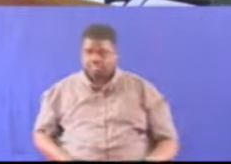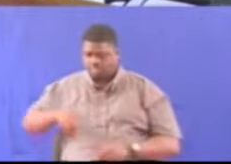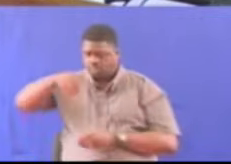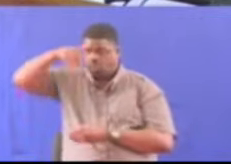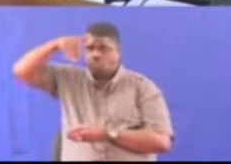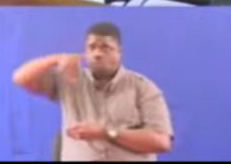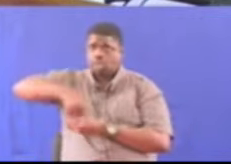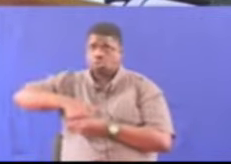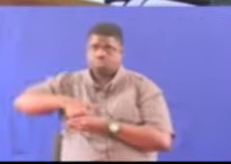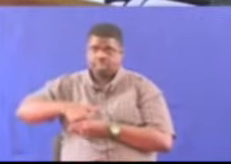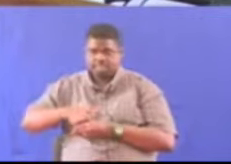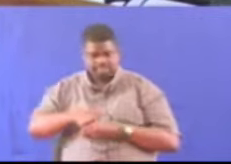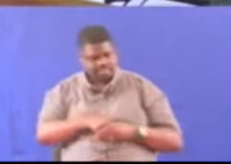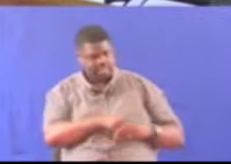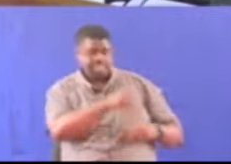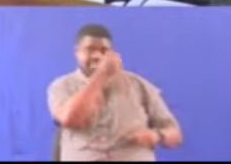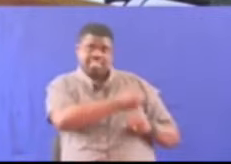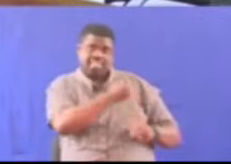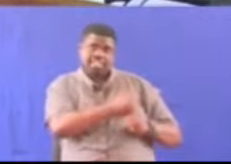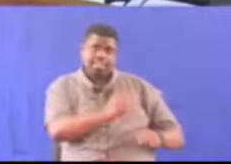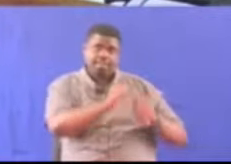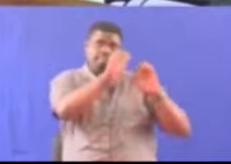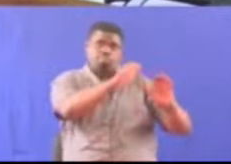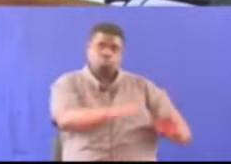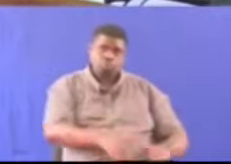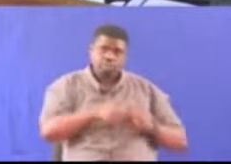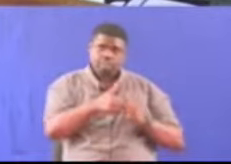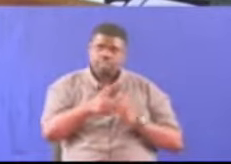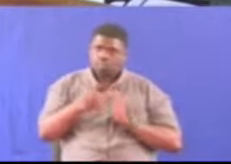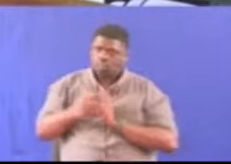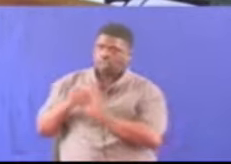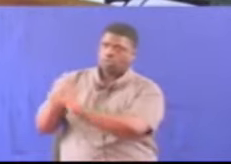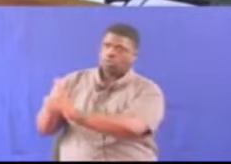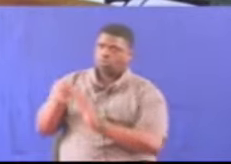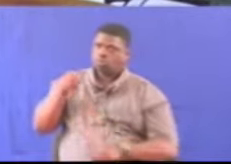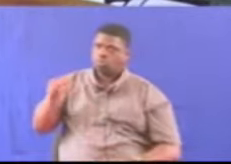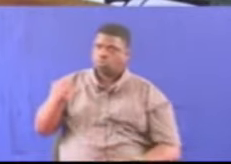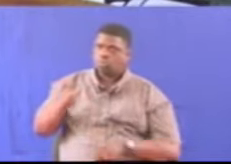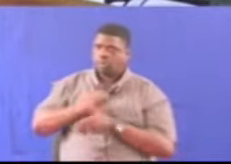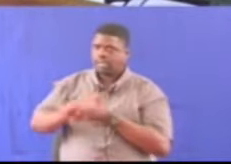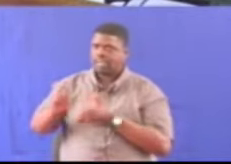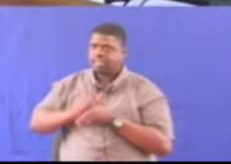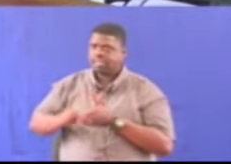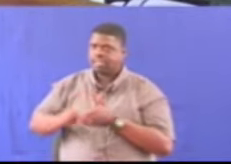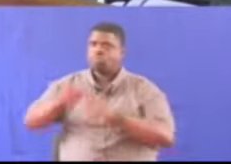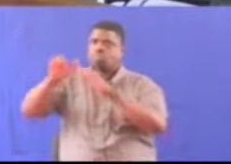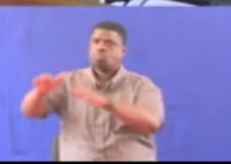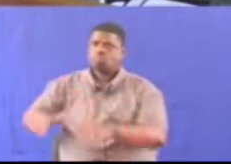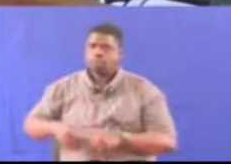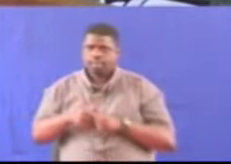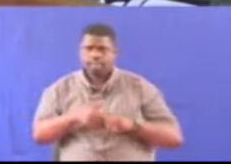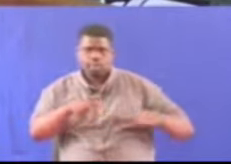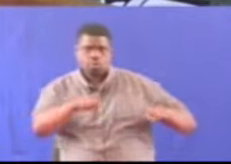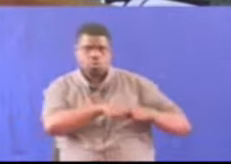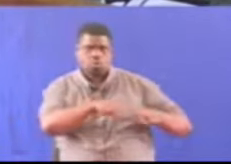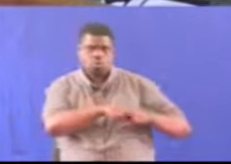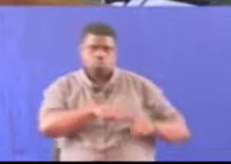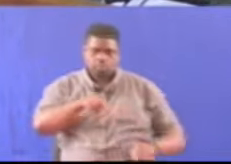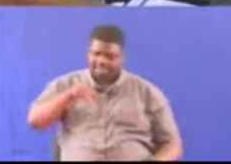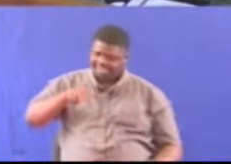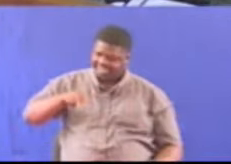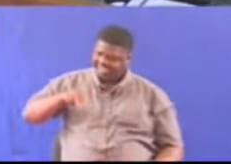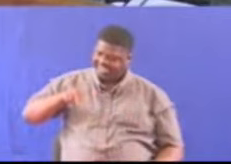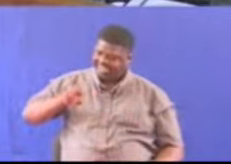wa secretariat ya bunge wakiongozwa na katibu wa bunge ndugu Nelwa Muhambi,